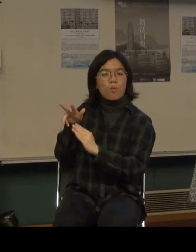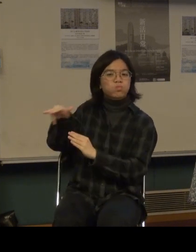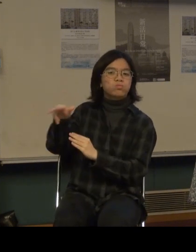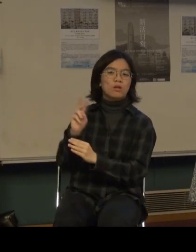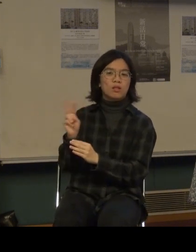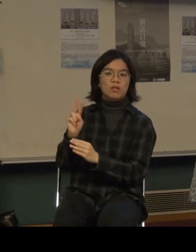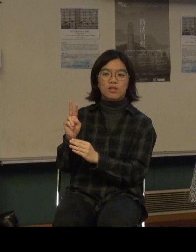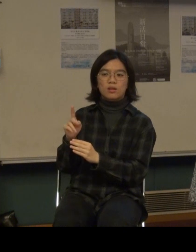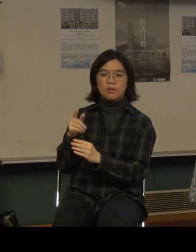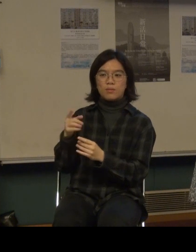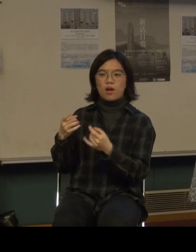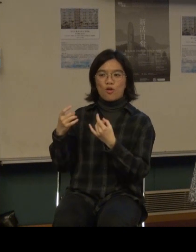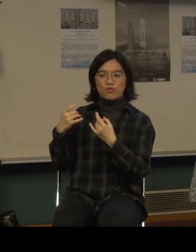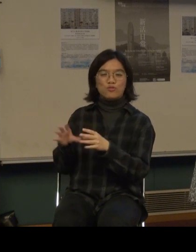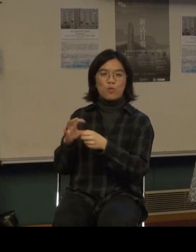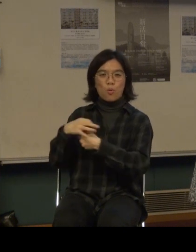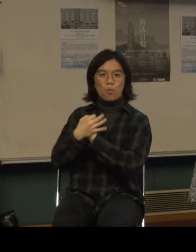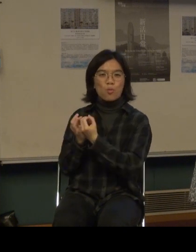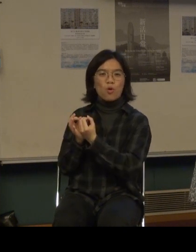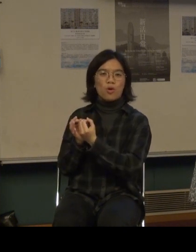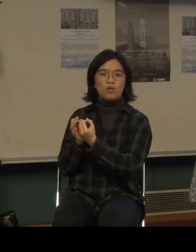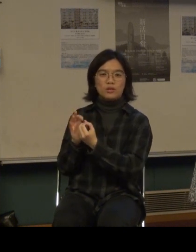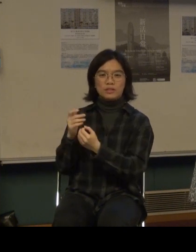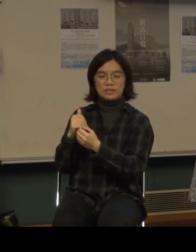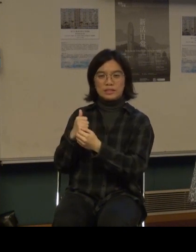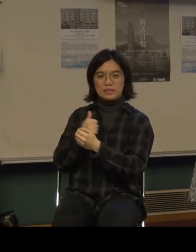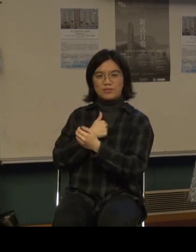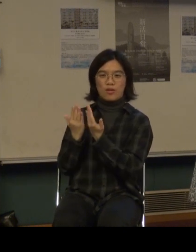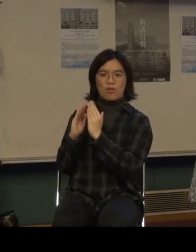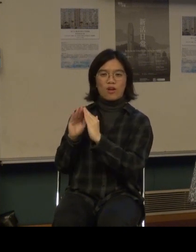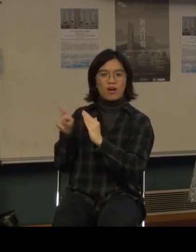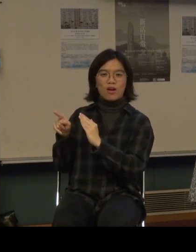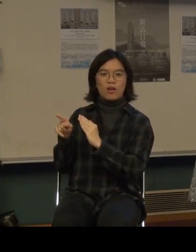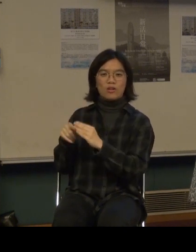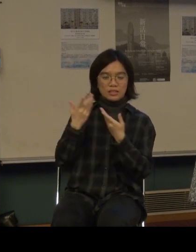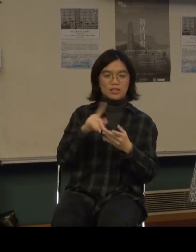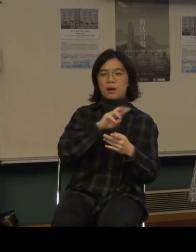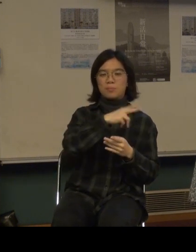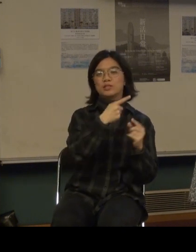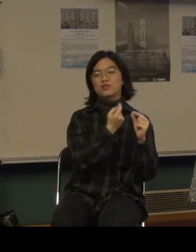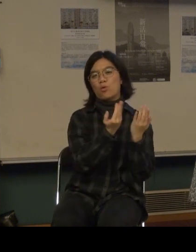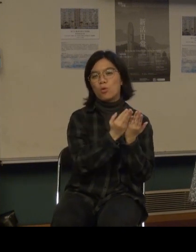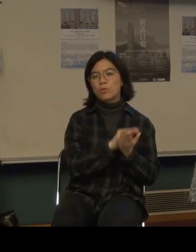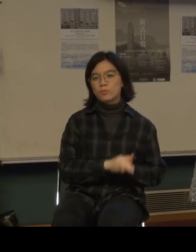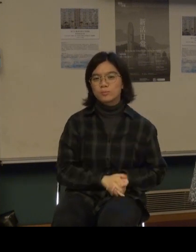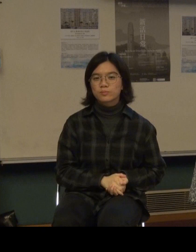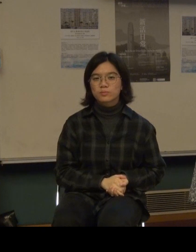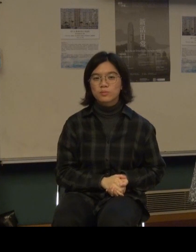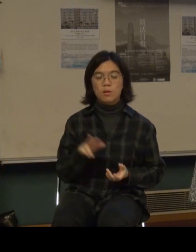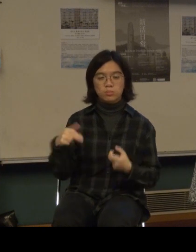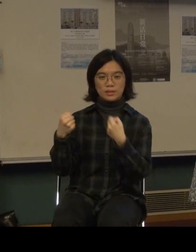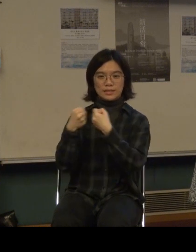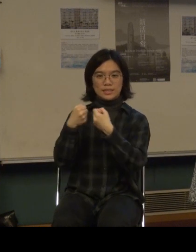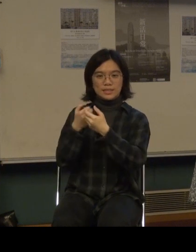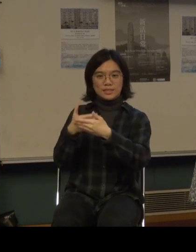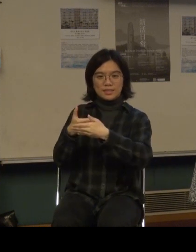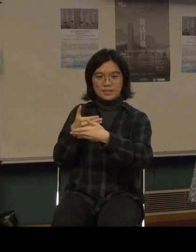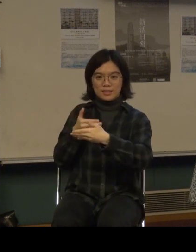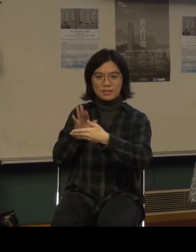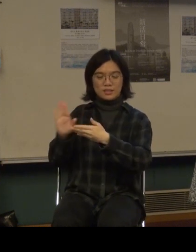閣師範學院，就係而家嘅觀潭道官立小學。就係咧我哋見到戰前咧起